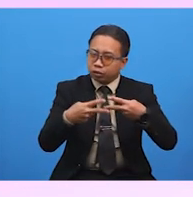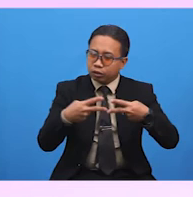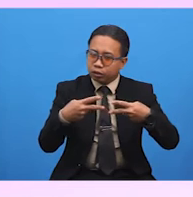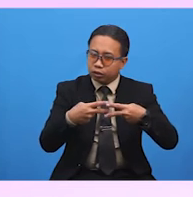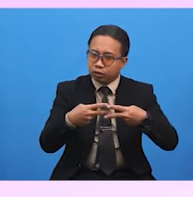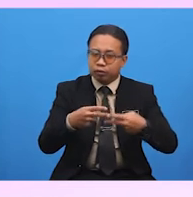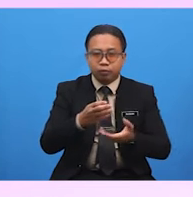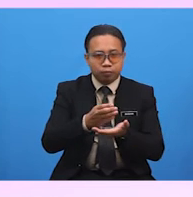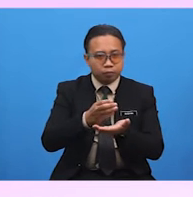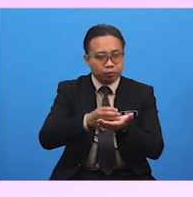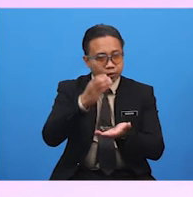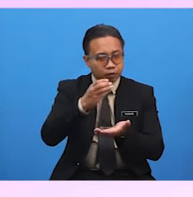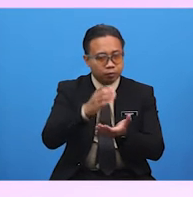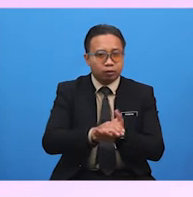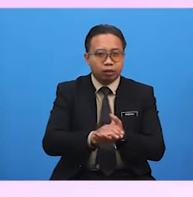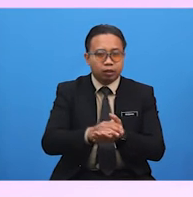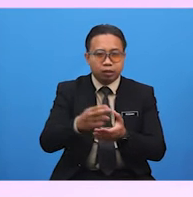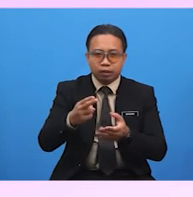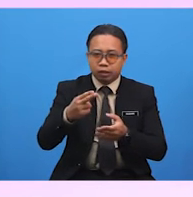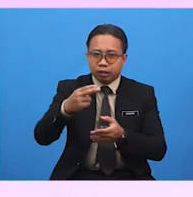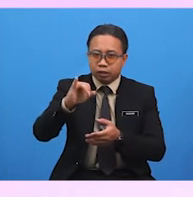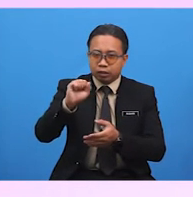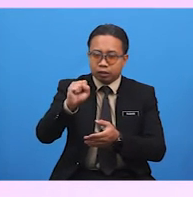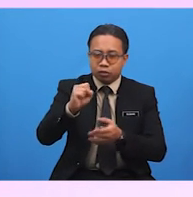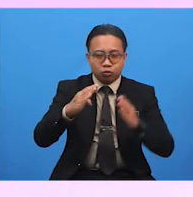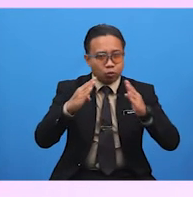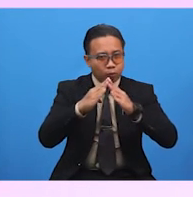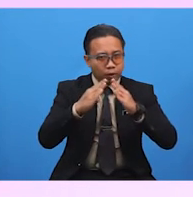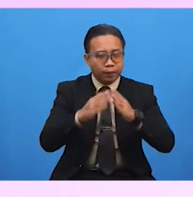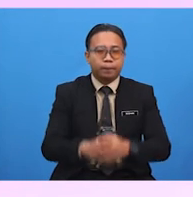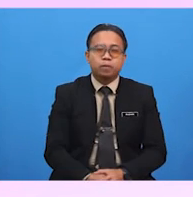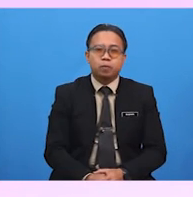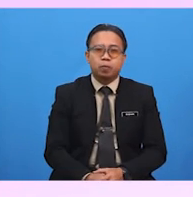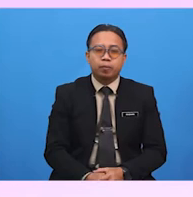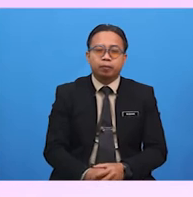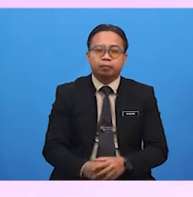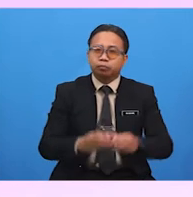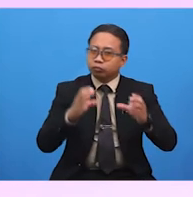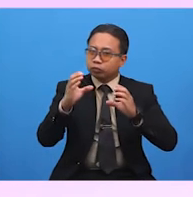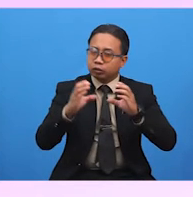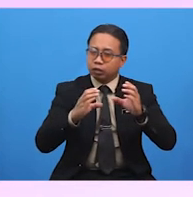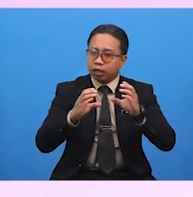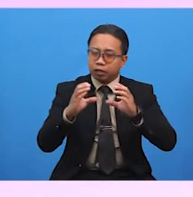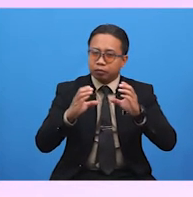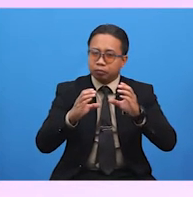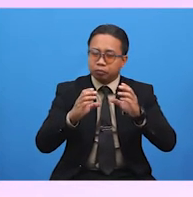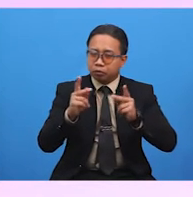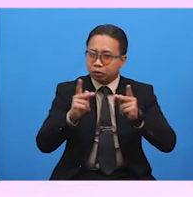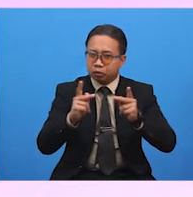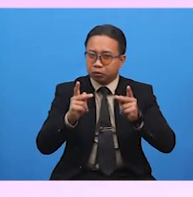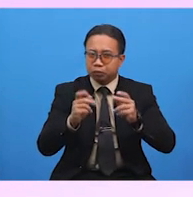bekas minuman dan perhiasan rumah. Reka bentuk kenderaan iaitu pengangkutan,